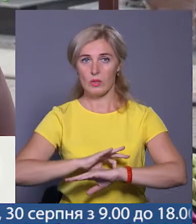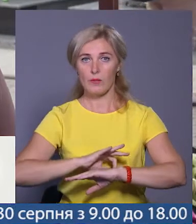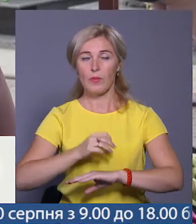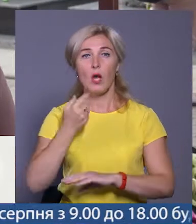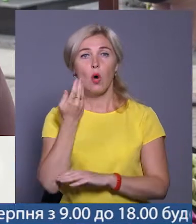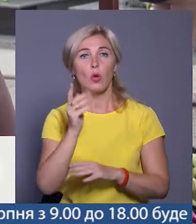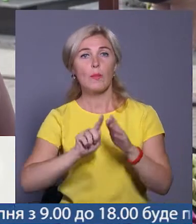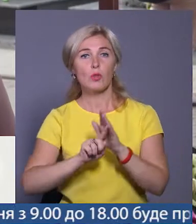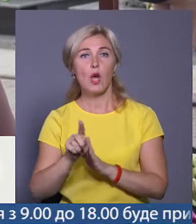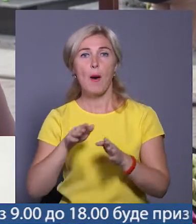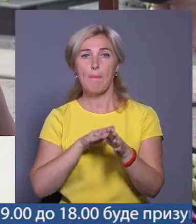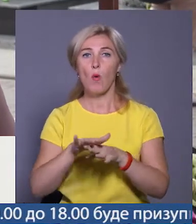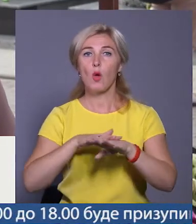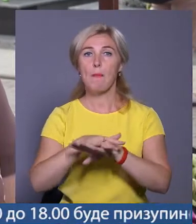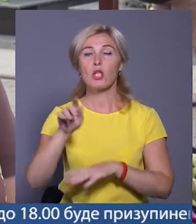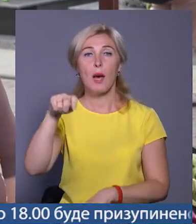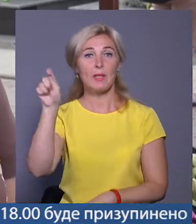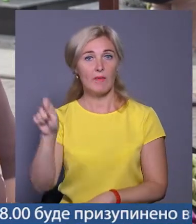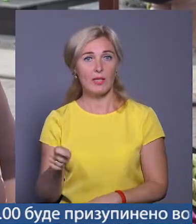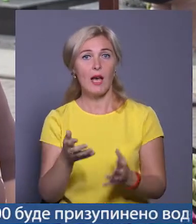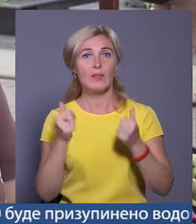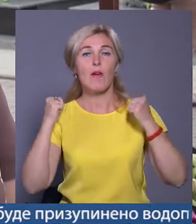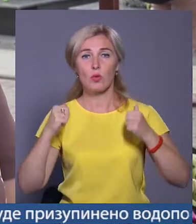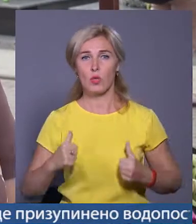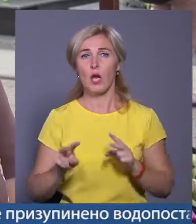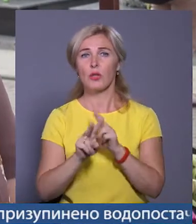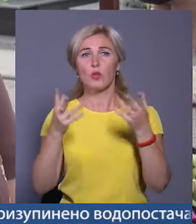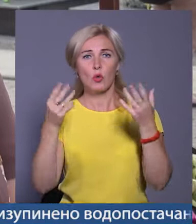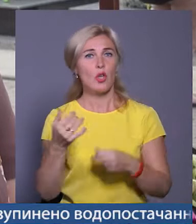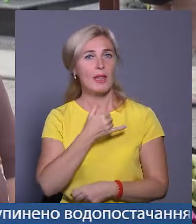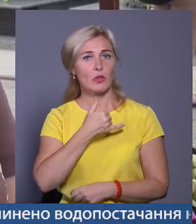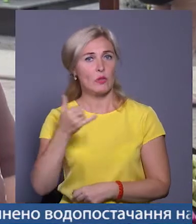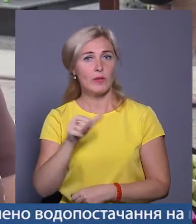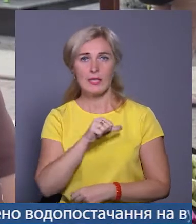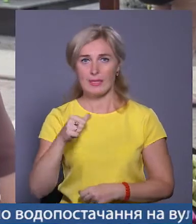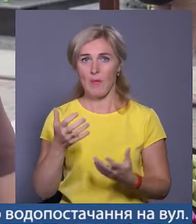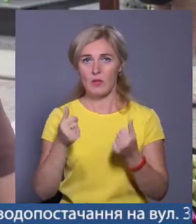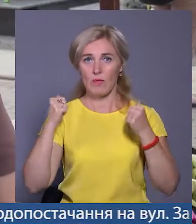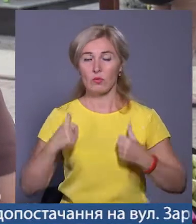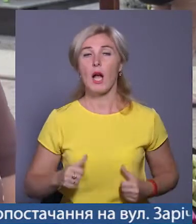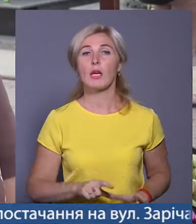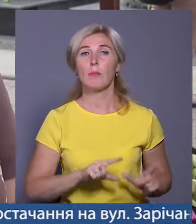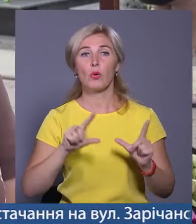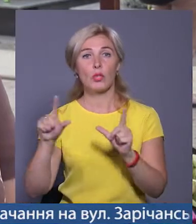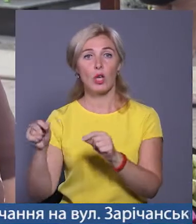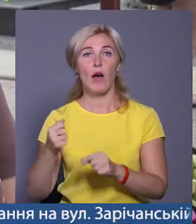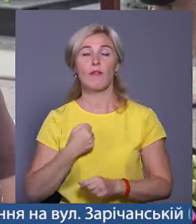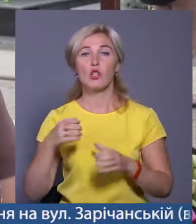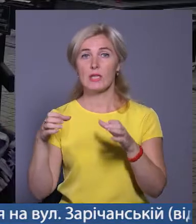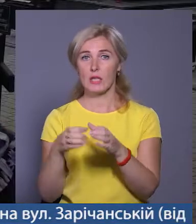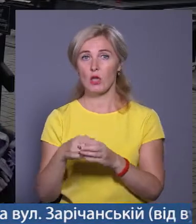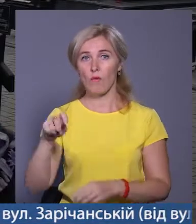Коли почалась повномасштабна війна, взяв рюкзак, ніхто йому ще не телефонував, взяв рюкзак і поїхав в частину